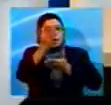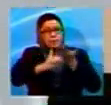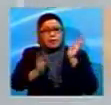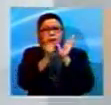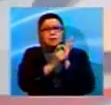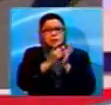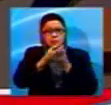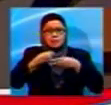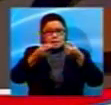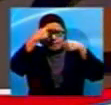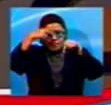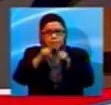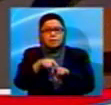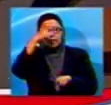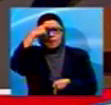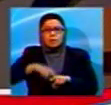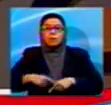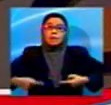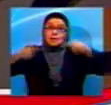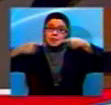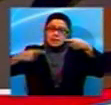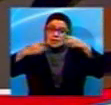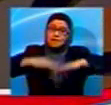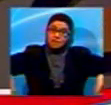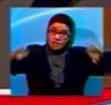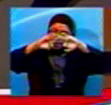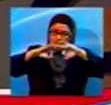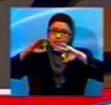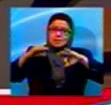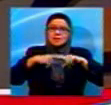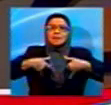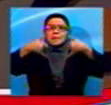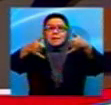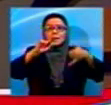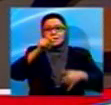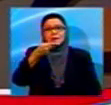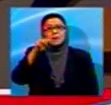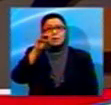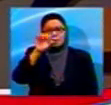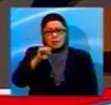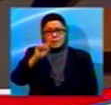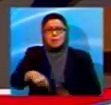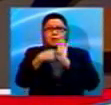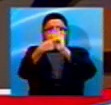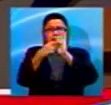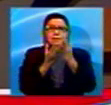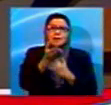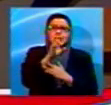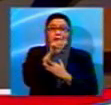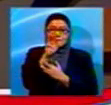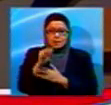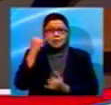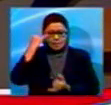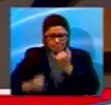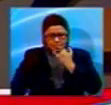memberi persetujuan supaya perlawanan akhir Pa Thomas itu dapat disiarkan di rtm kali terakhir Malaysia muncul juara P Thomas